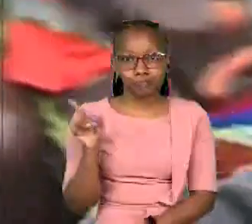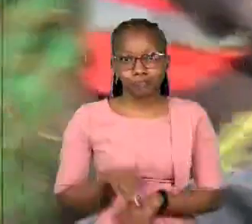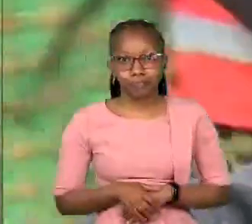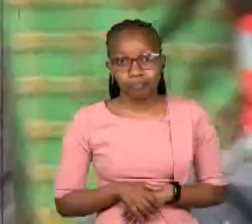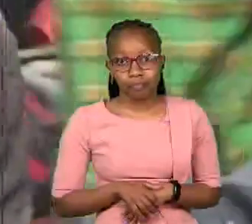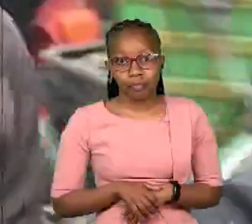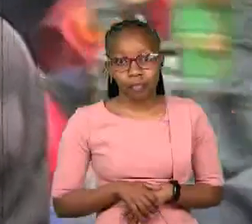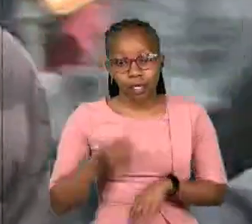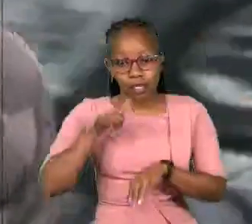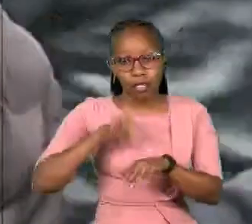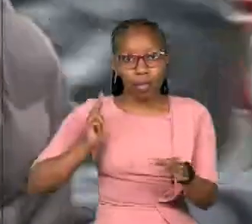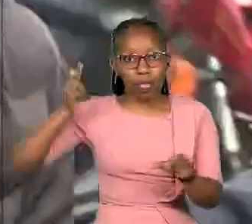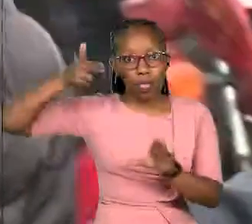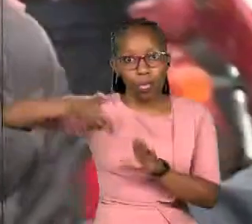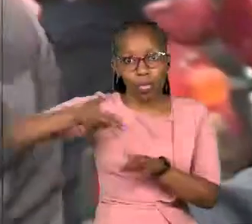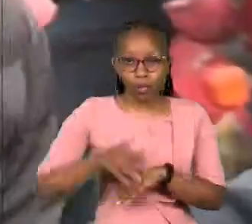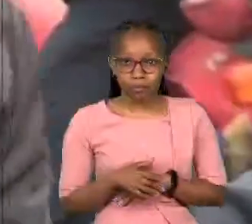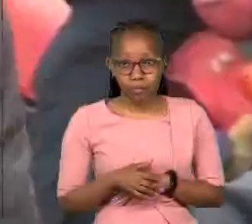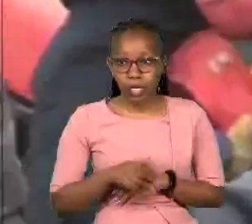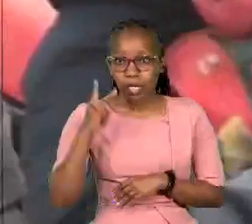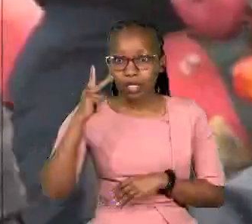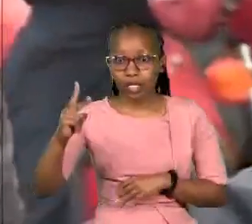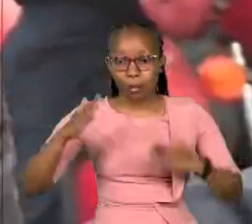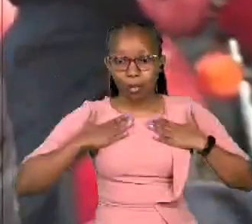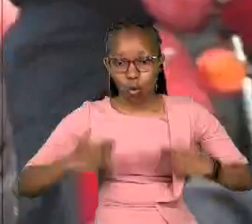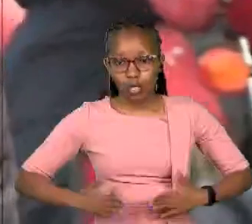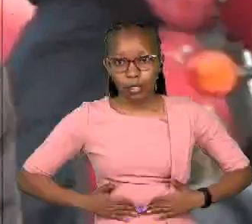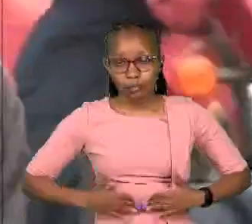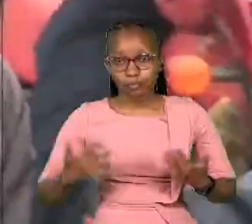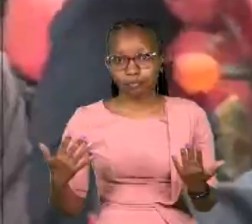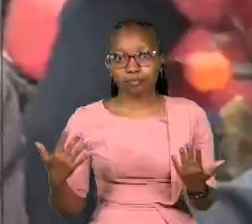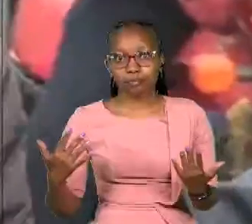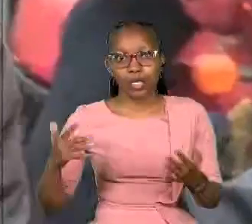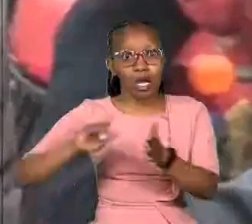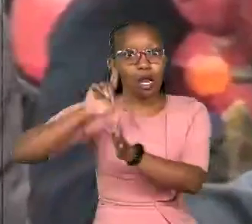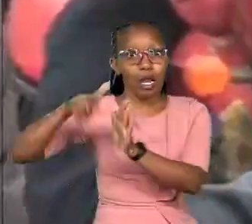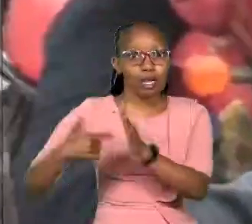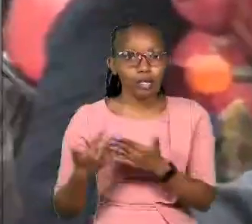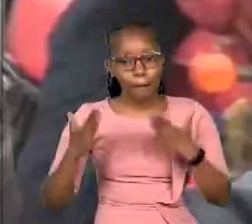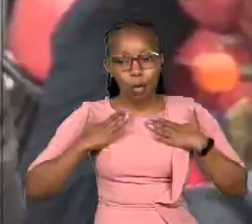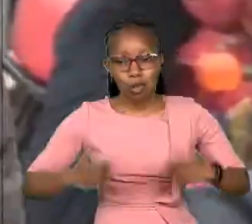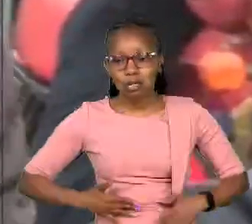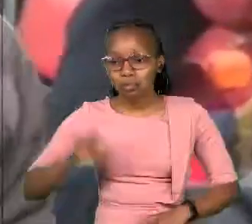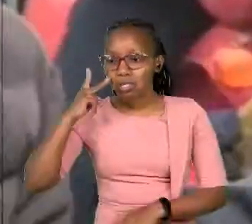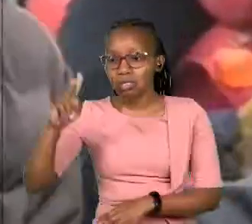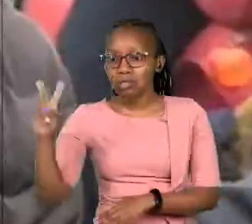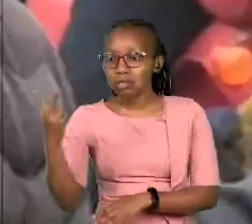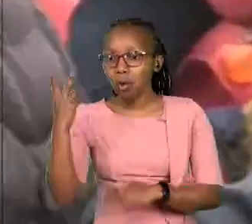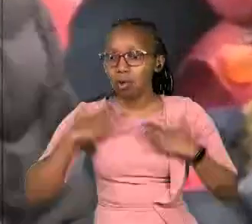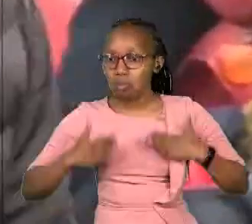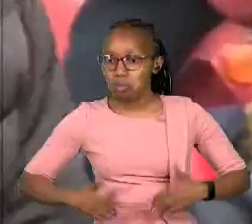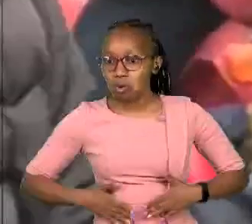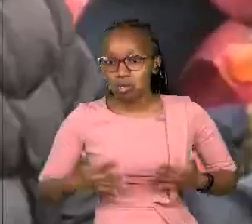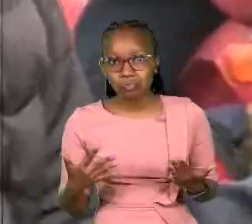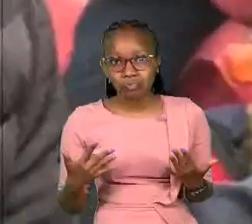nikikunywa mafuta tosha nikapatana mwili ya kwanza Viongo Road. Hai nikakuja tena kidogo kidogo nikapatana mwili mwingine. Nilimuka hapa kwa St.